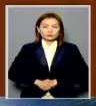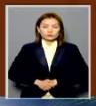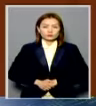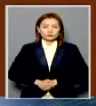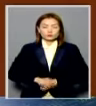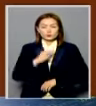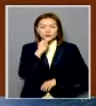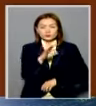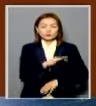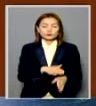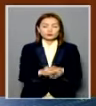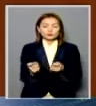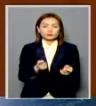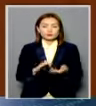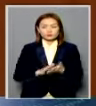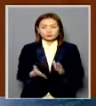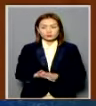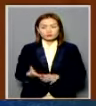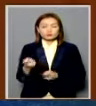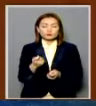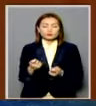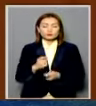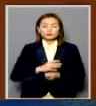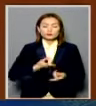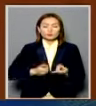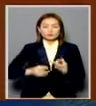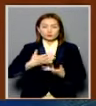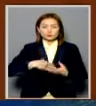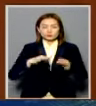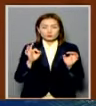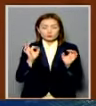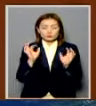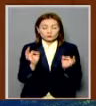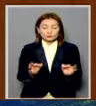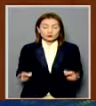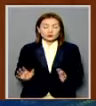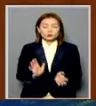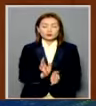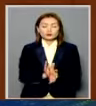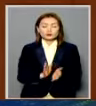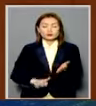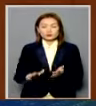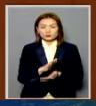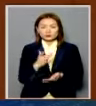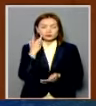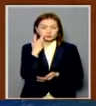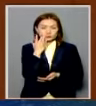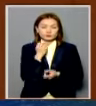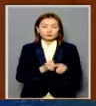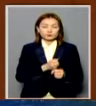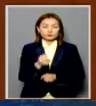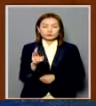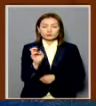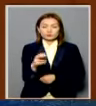В качестве уполномоченной организации по управлению сверхнормативными загрязнениями полигона предполагается